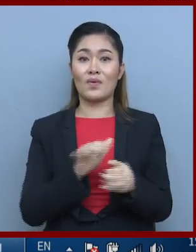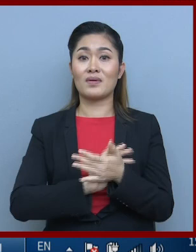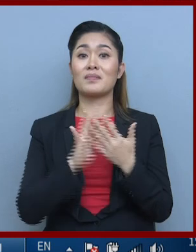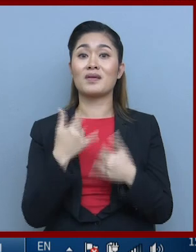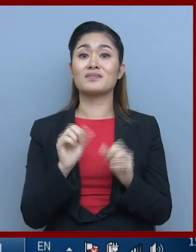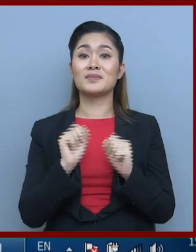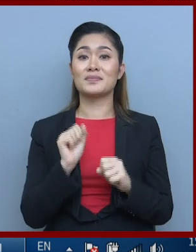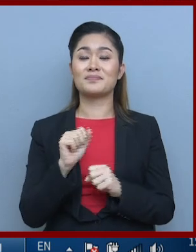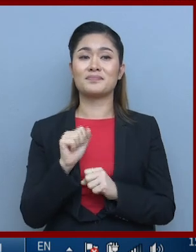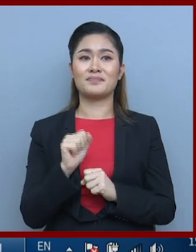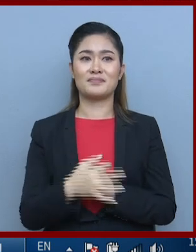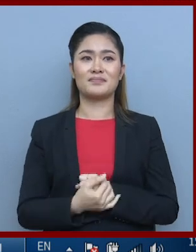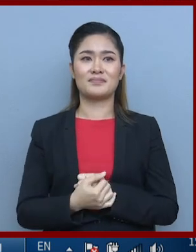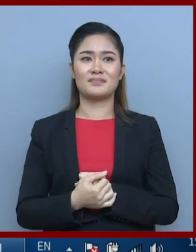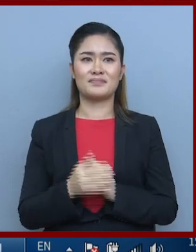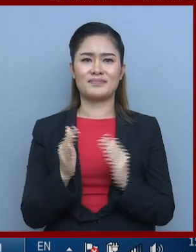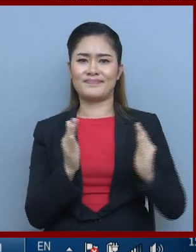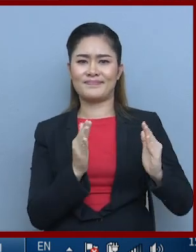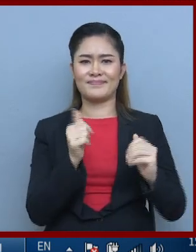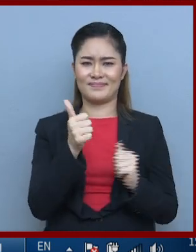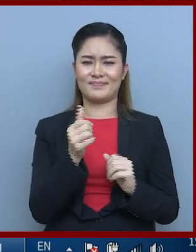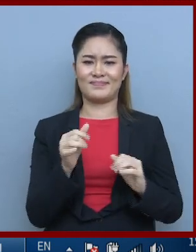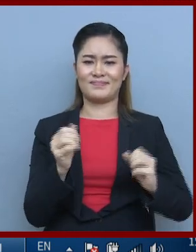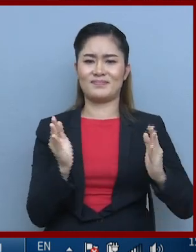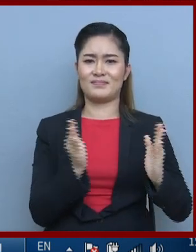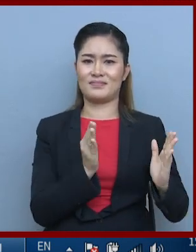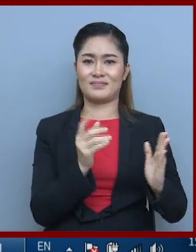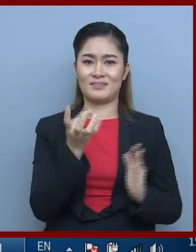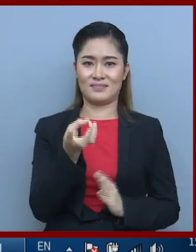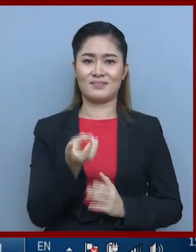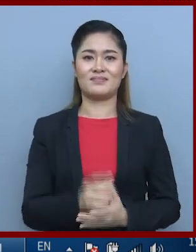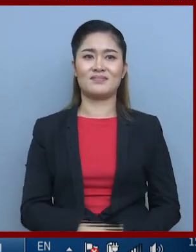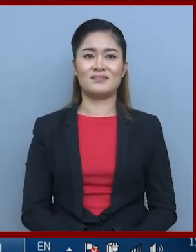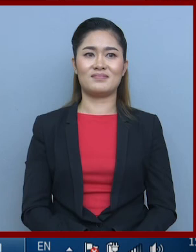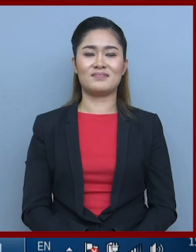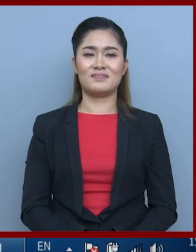มขยับไปซ้ายนิดนึง